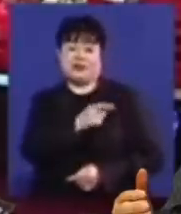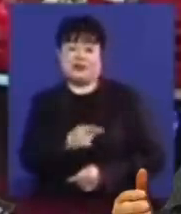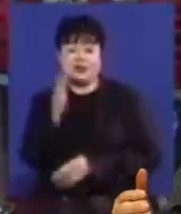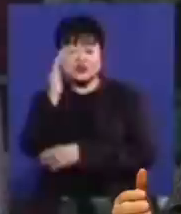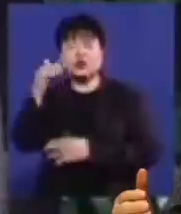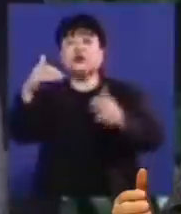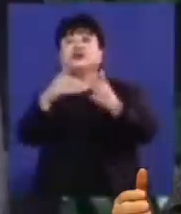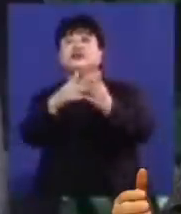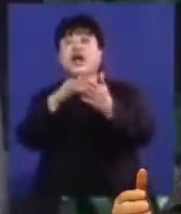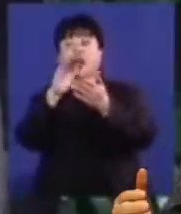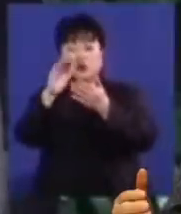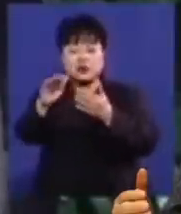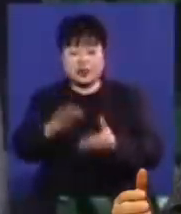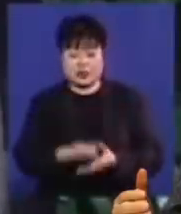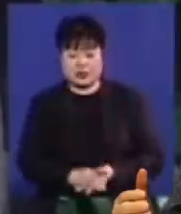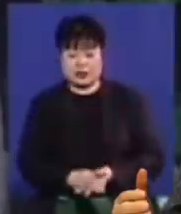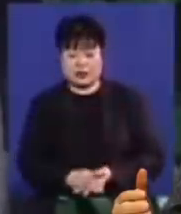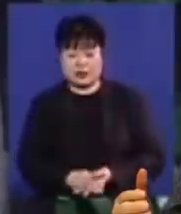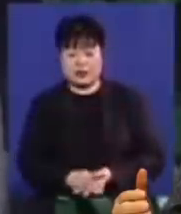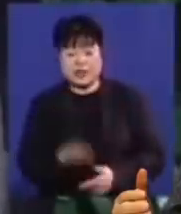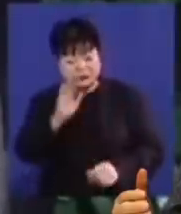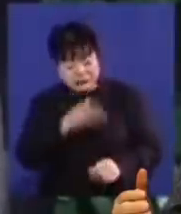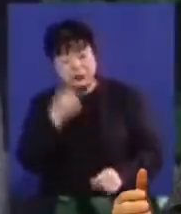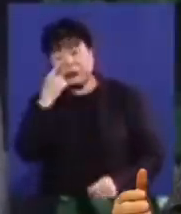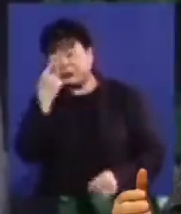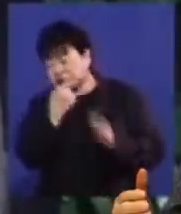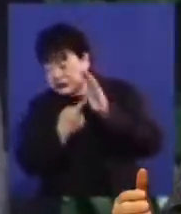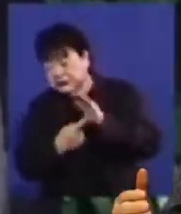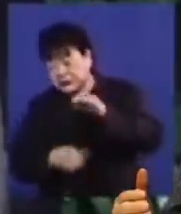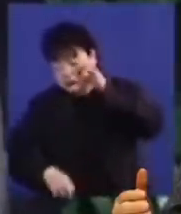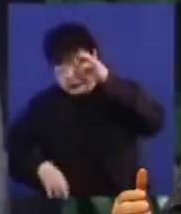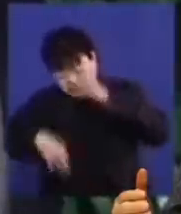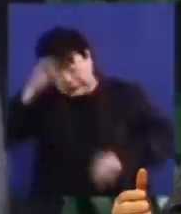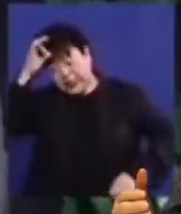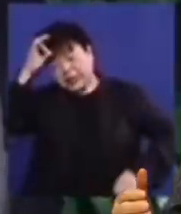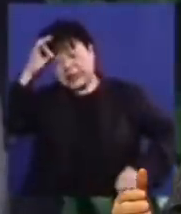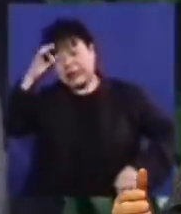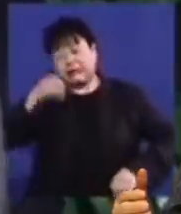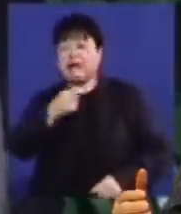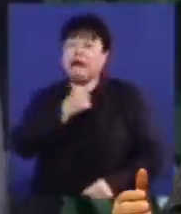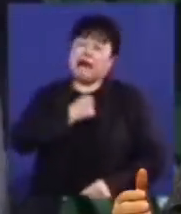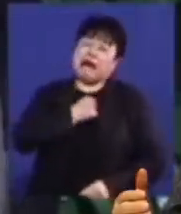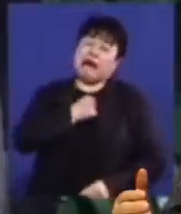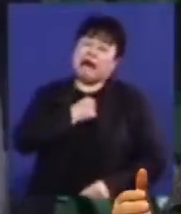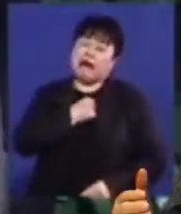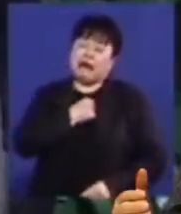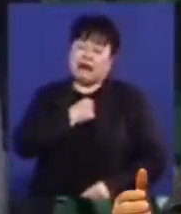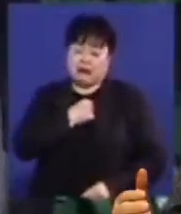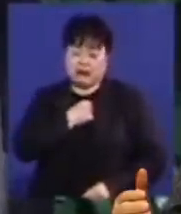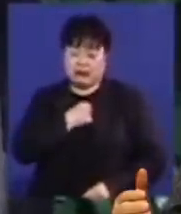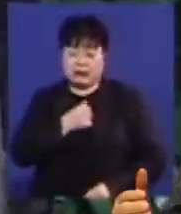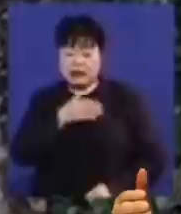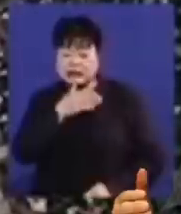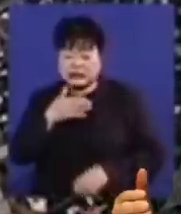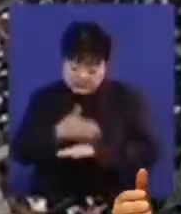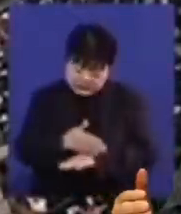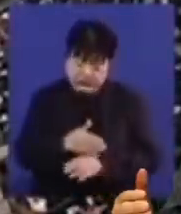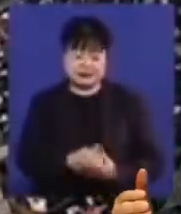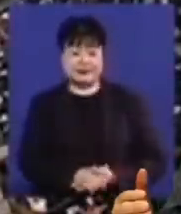다 전하고 난 다음에 말씀을 잘못 증거하고 실패하고 탄식하고 울어봤자 소용이 없는